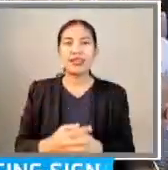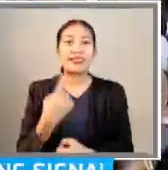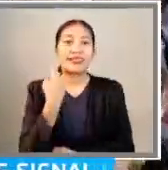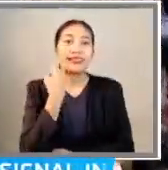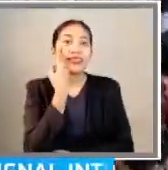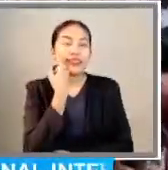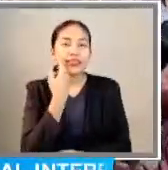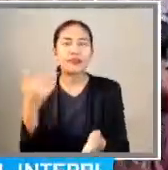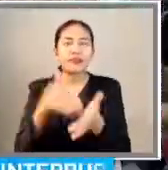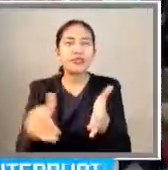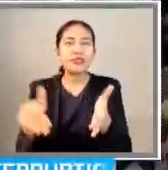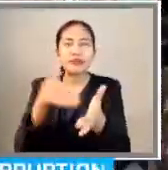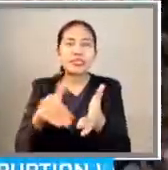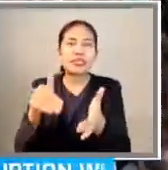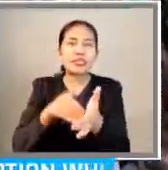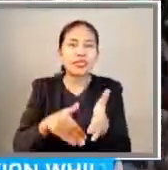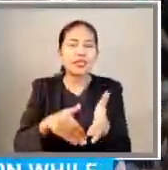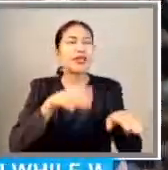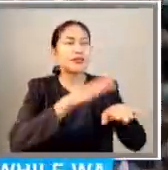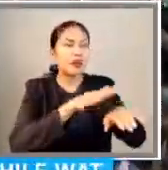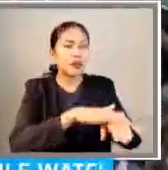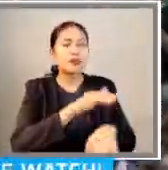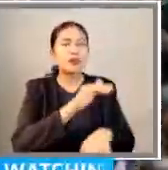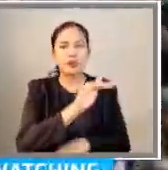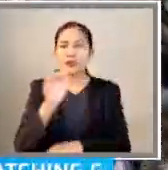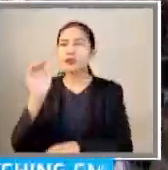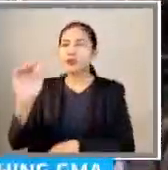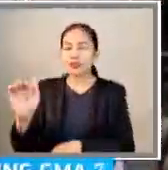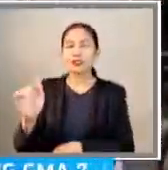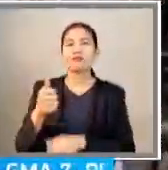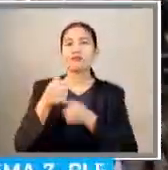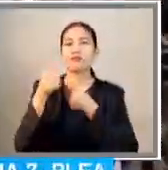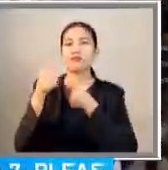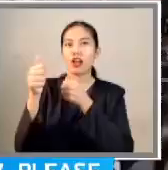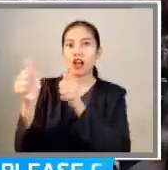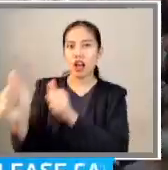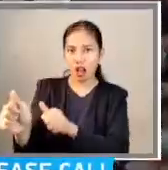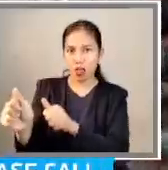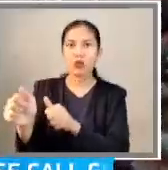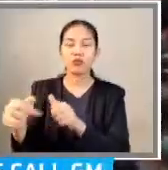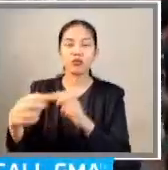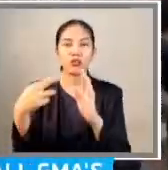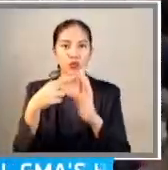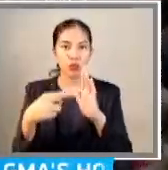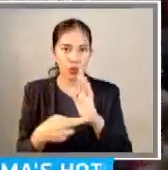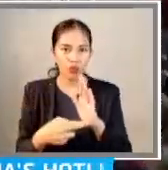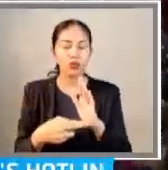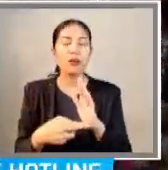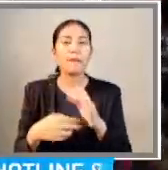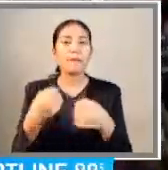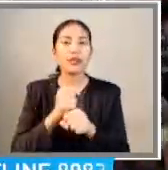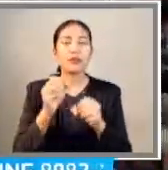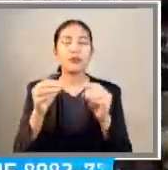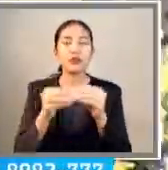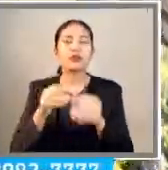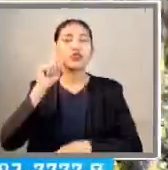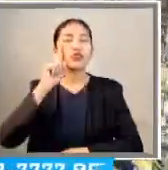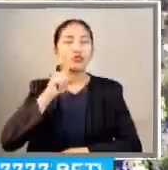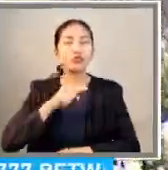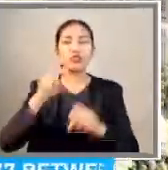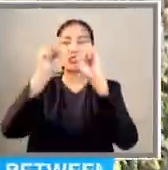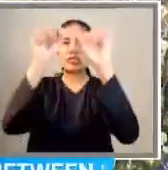Hijos del Nazareno na sumunod sa panuntunan ng mga debotong magtutungo rito para maging maayos ang pagdiriwang ng Nazareno